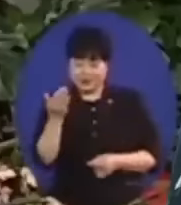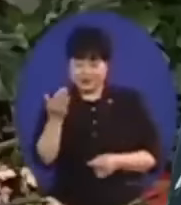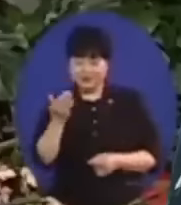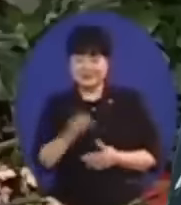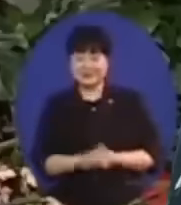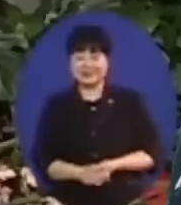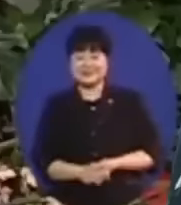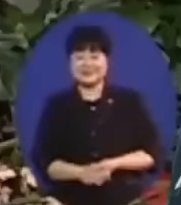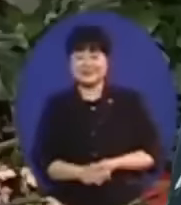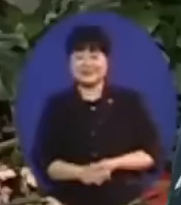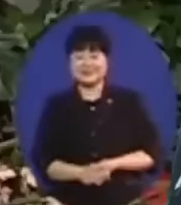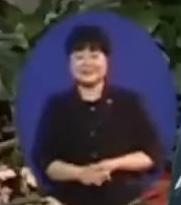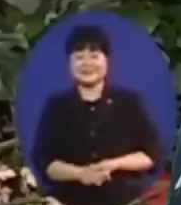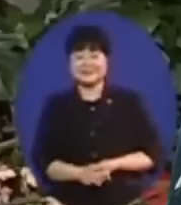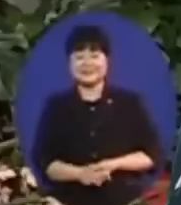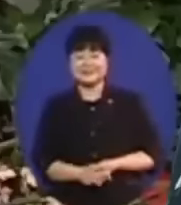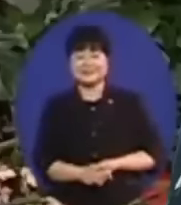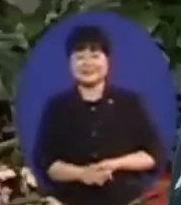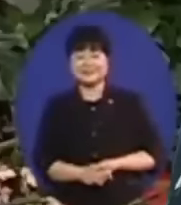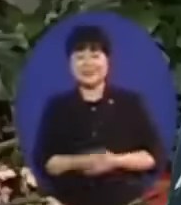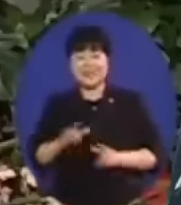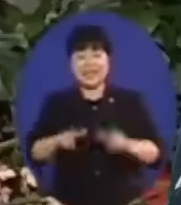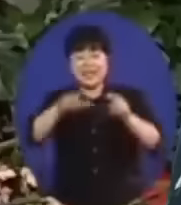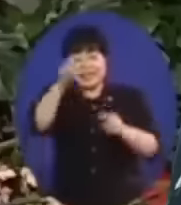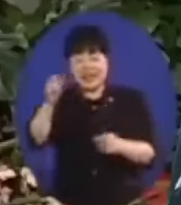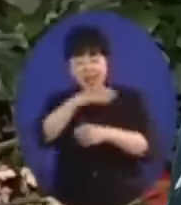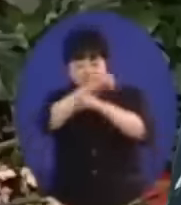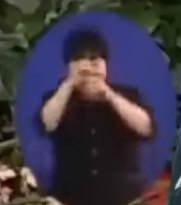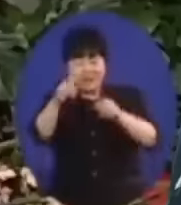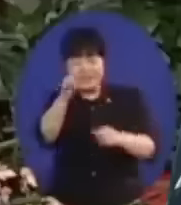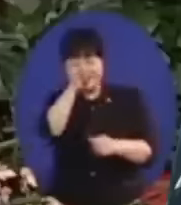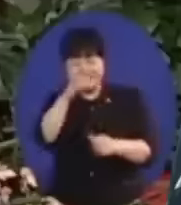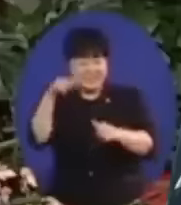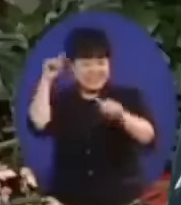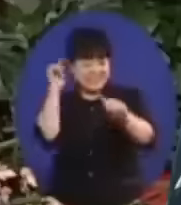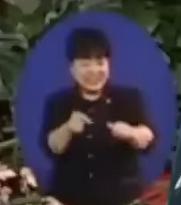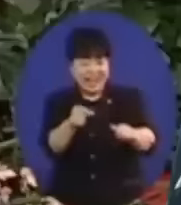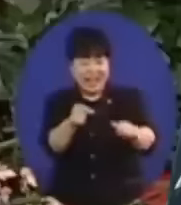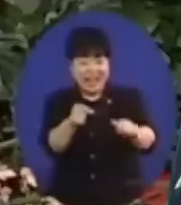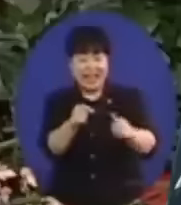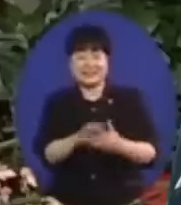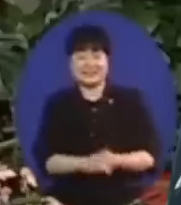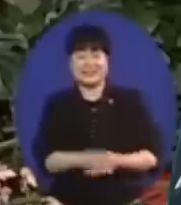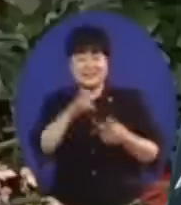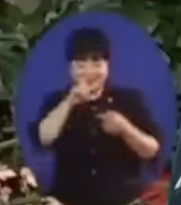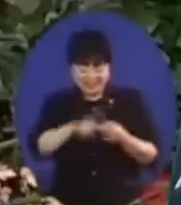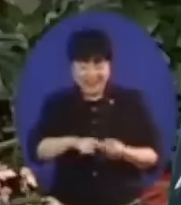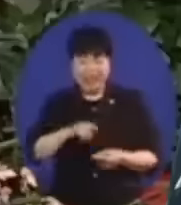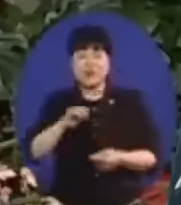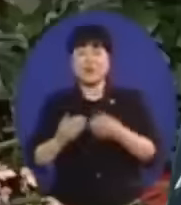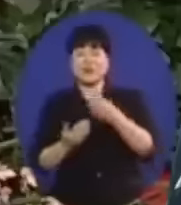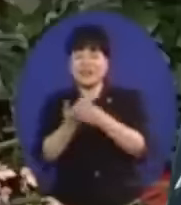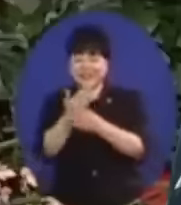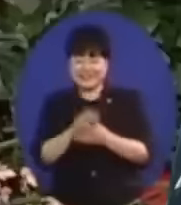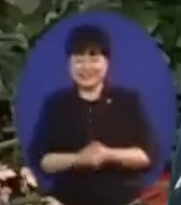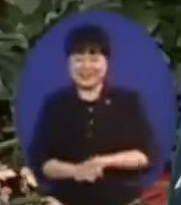땅이 물 위에 드러났죠. 해와 달과 별이 있을지어다. 해와 달과 별들이